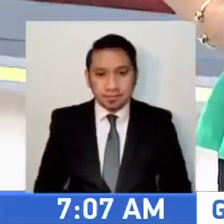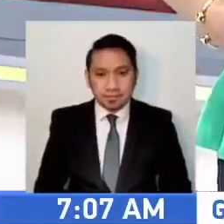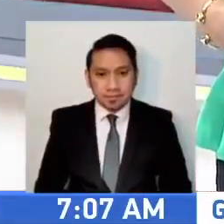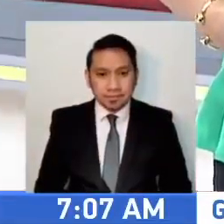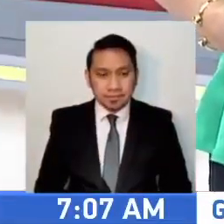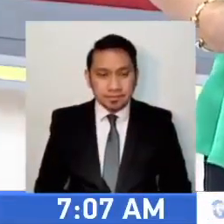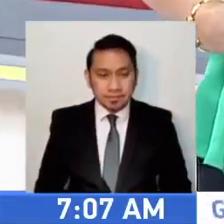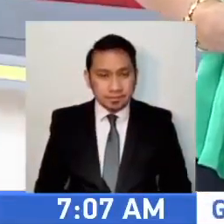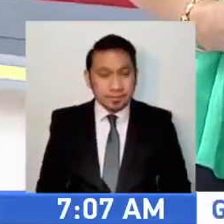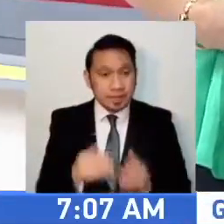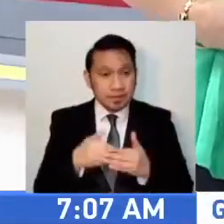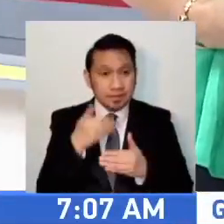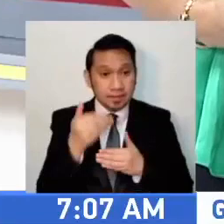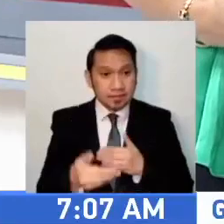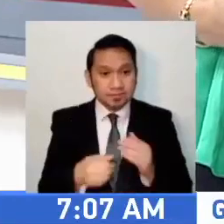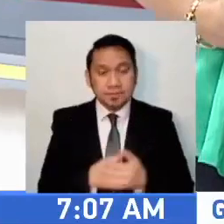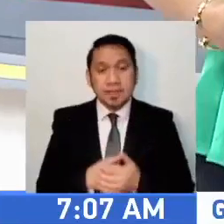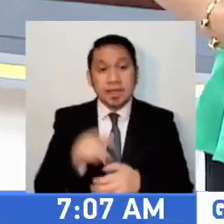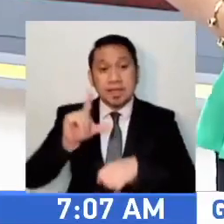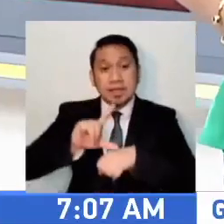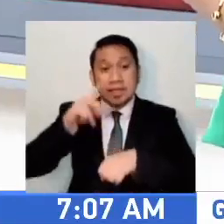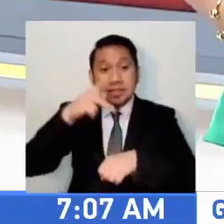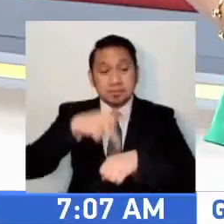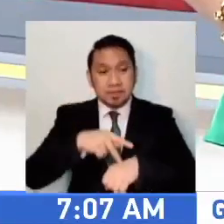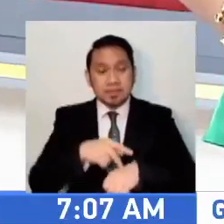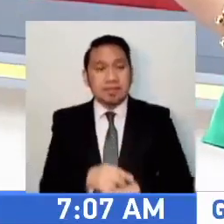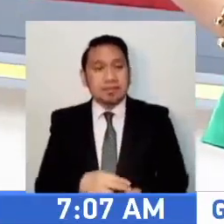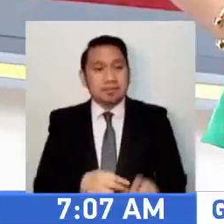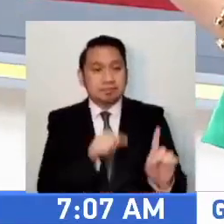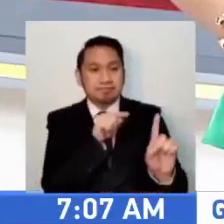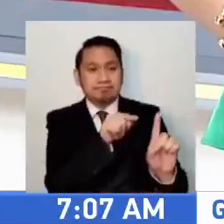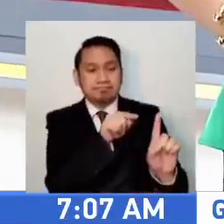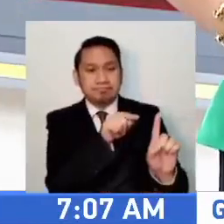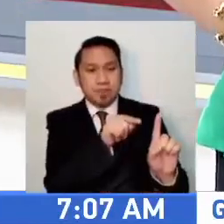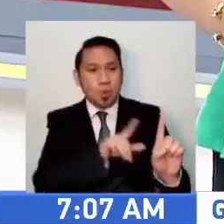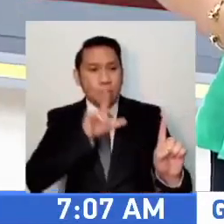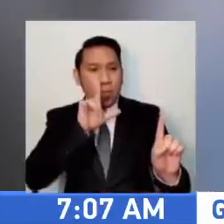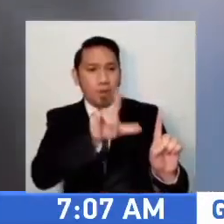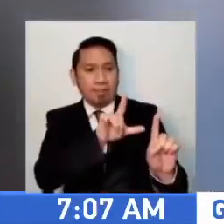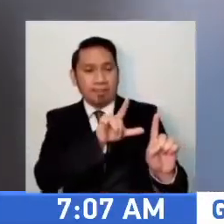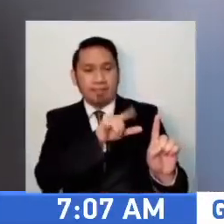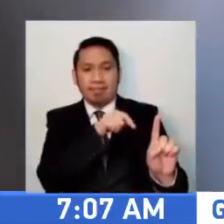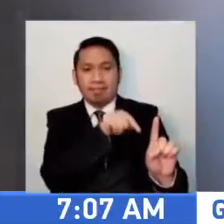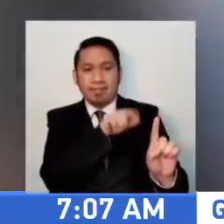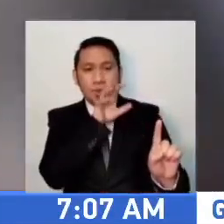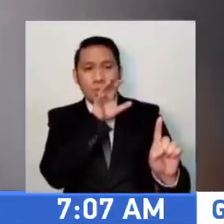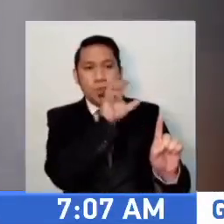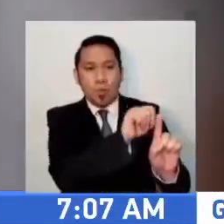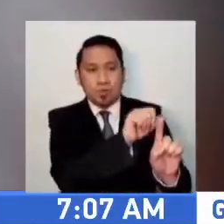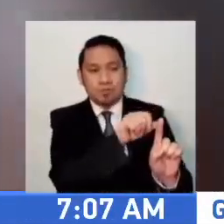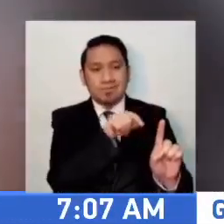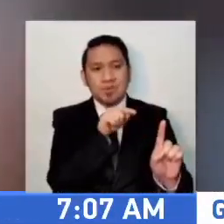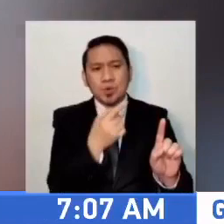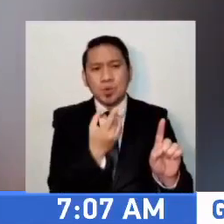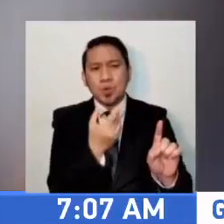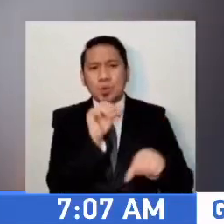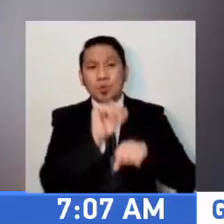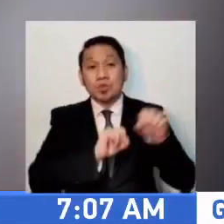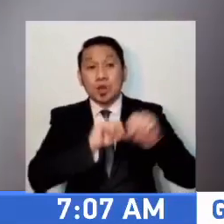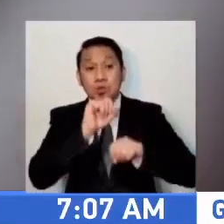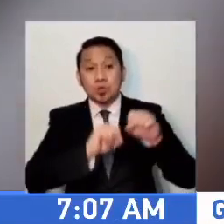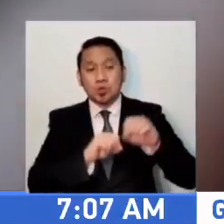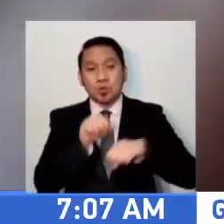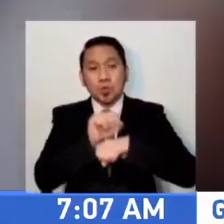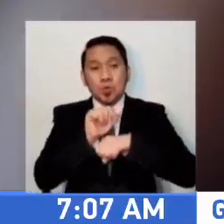Sa Las Piñas, arestado ang most wanted ng lungsod dahil sa kasong murder. Dinampot ang construction worker na si Reynante Banton sa